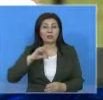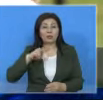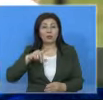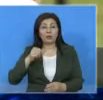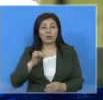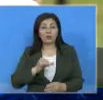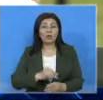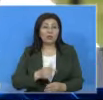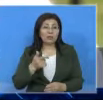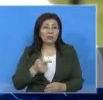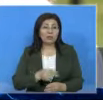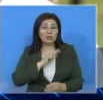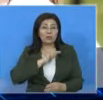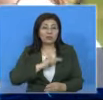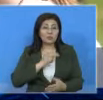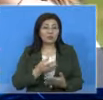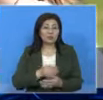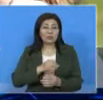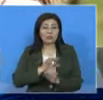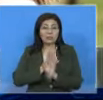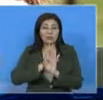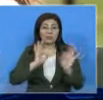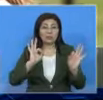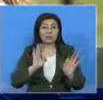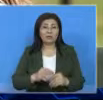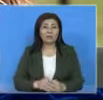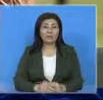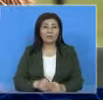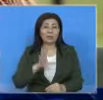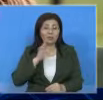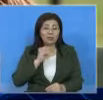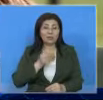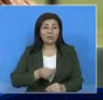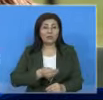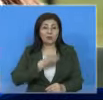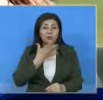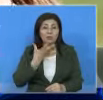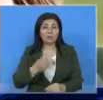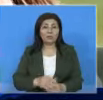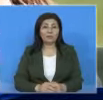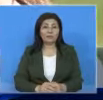өте күшті. Иттер ұнады. Өте тәтті.